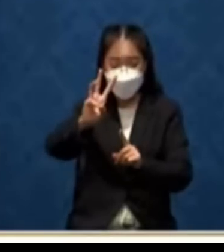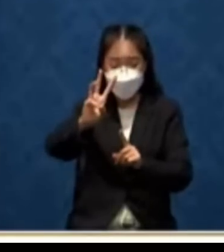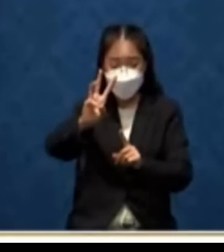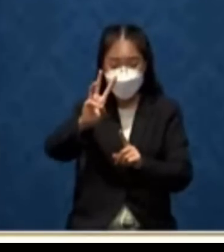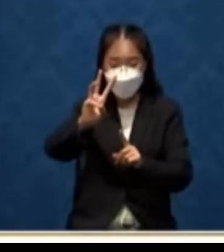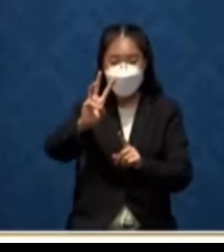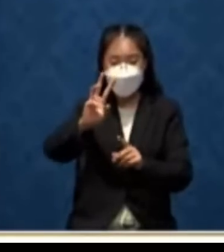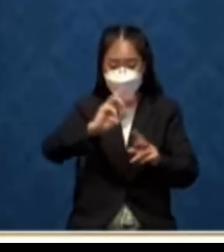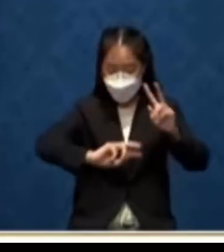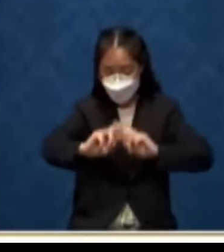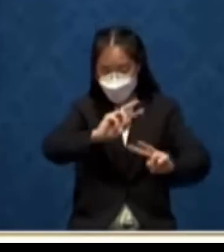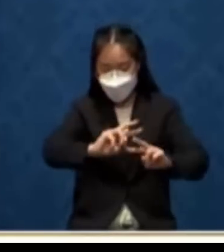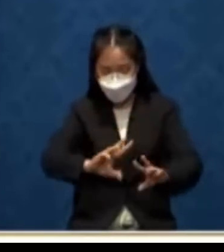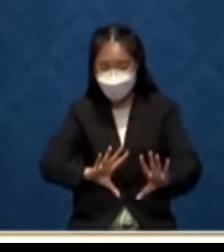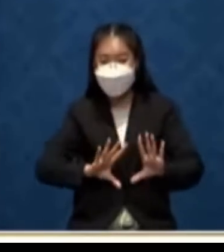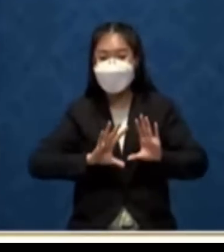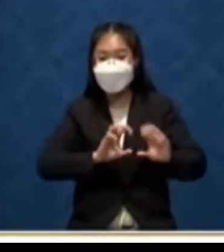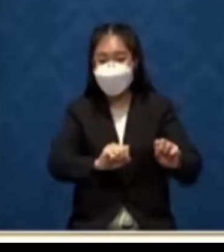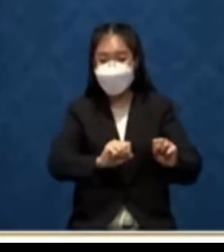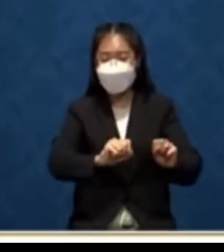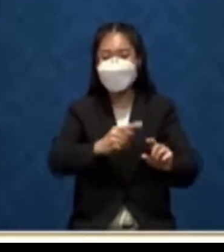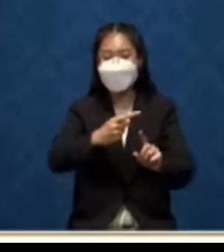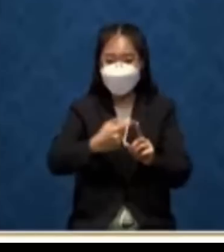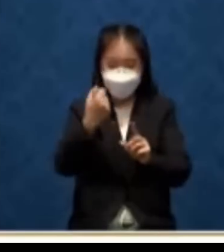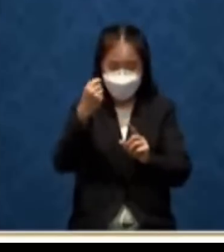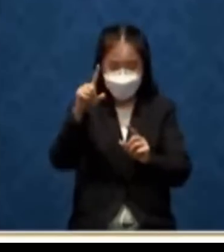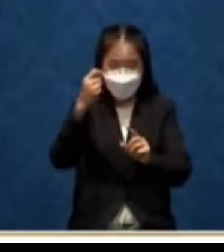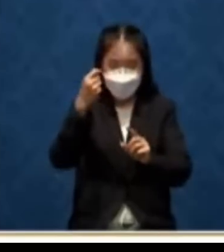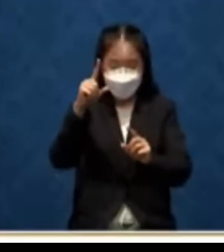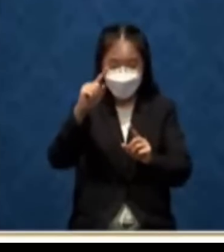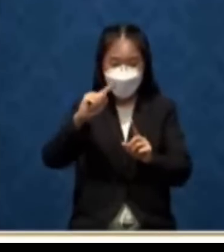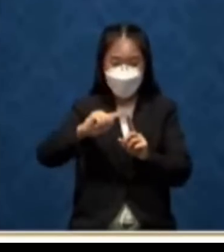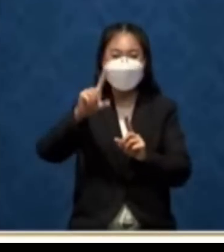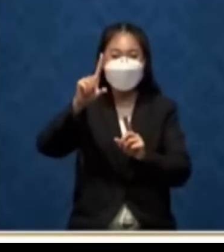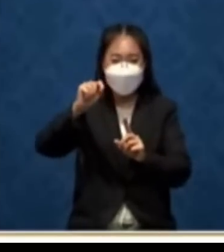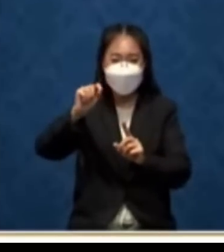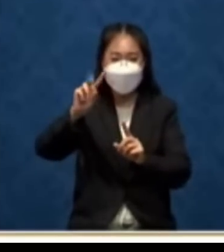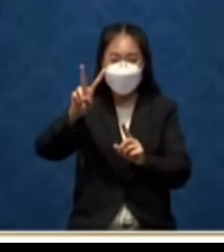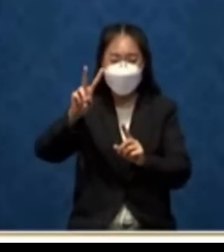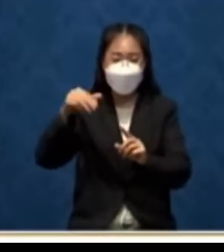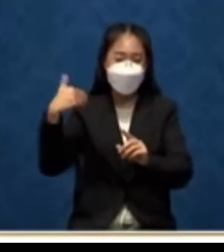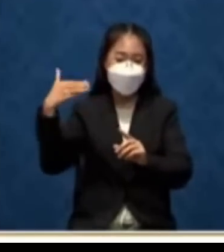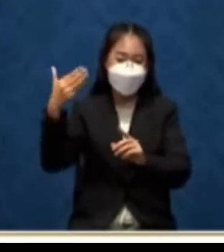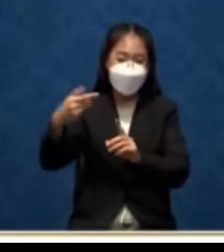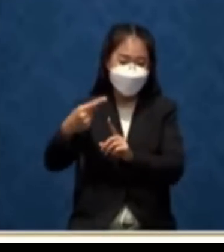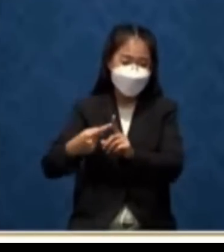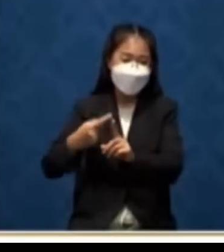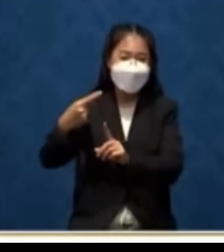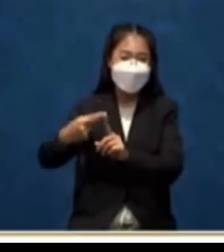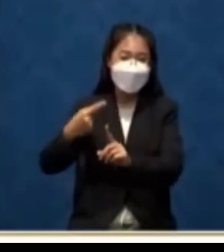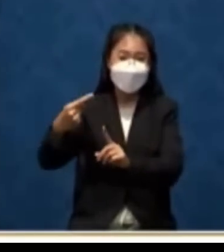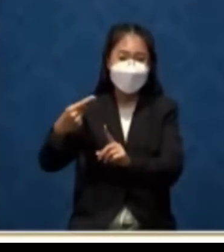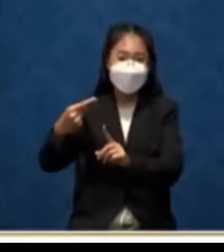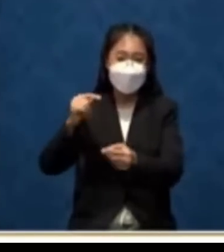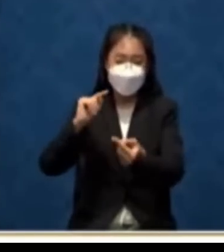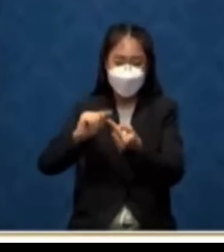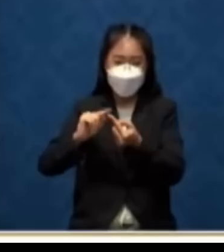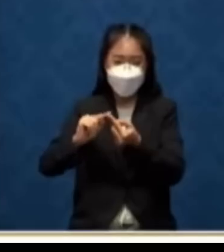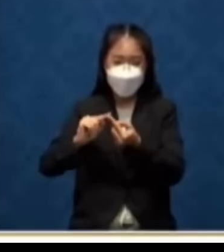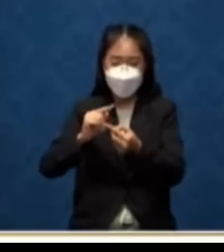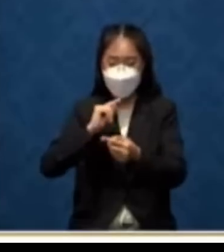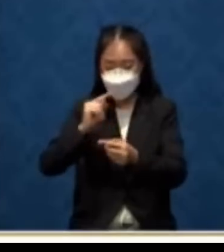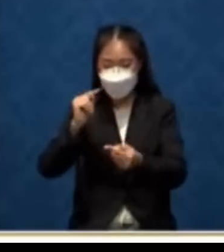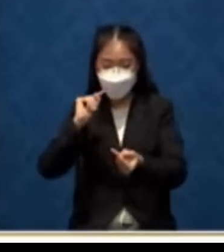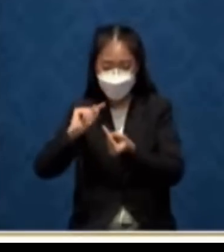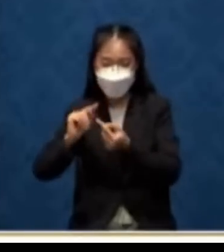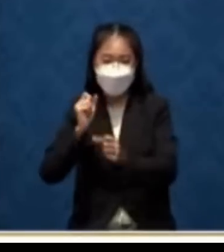จับตู้ฮาว22พฤศจิกาผ่านไปเกือบ1เดือนเต็มๆข้อหาอาชญากรรมข้ามชาติข้อหาฟ